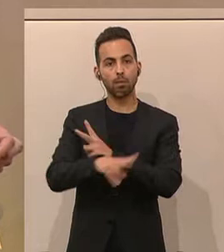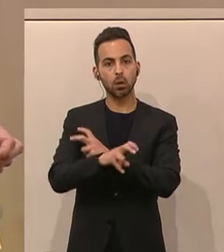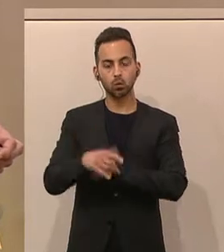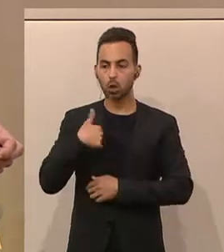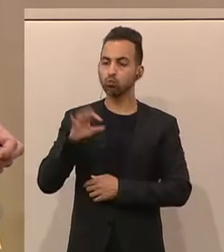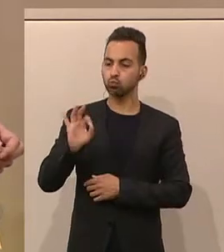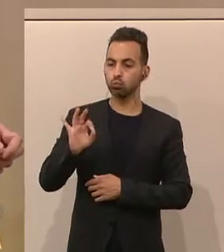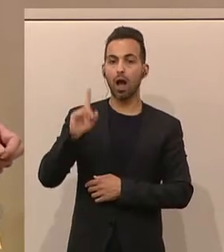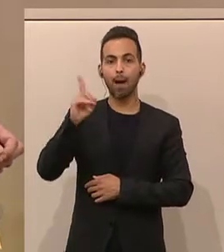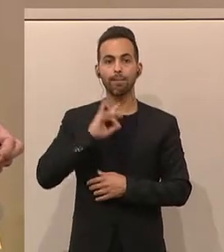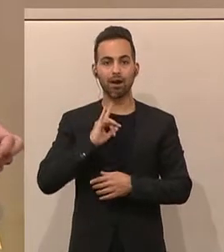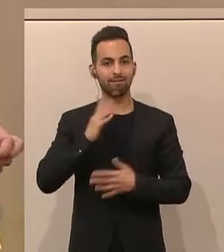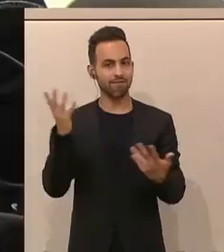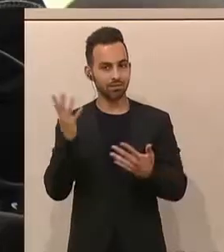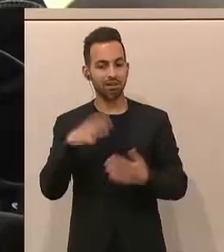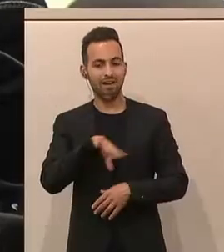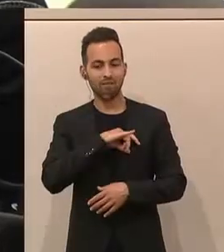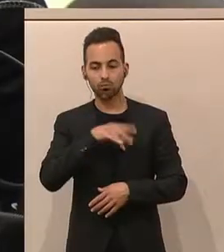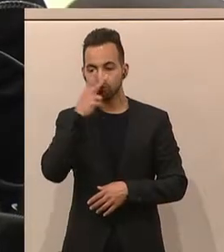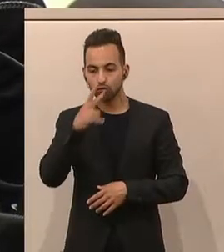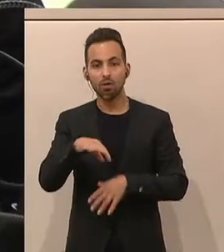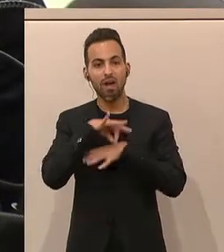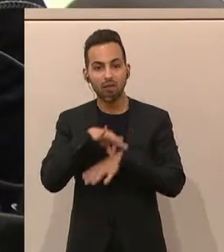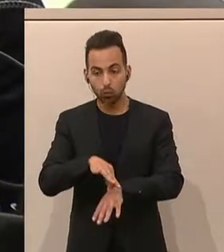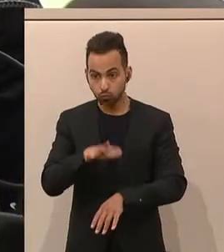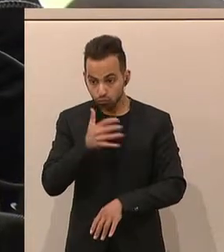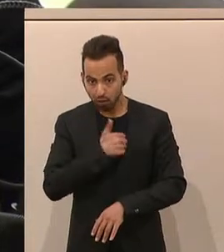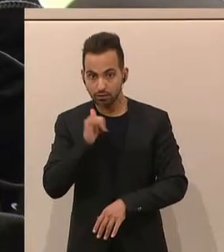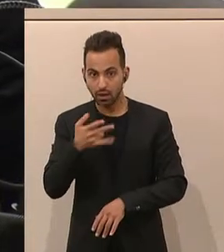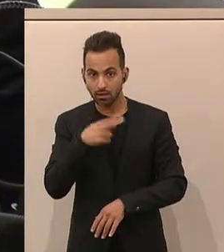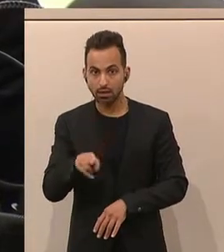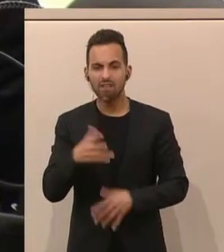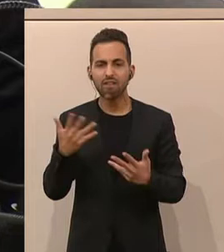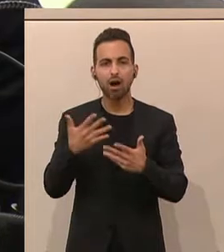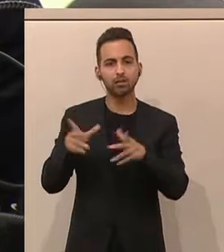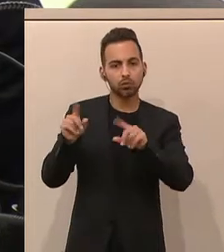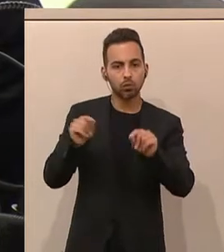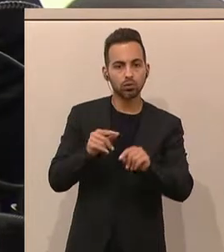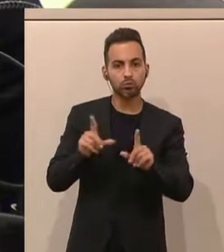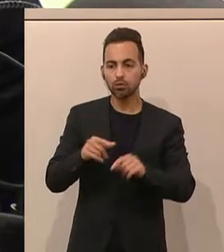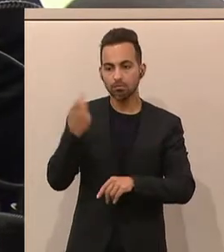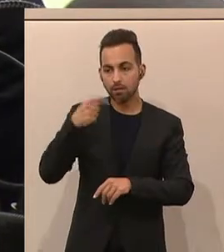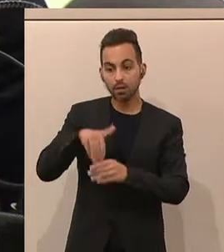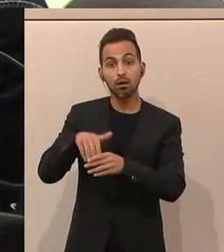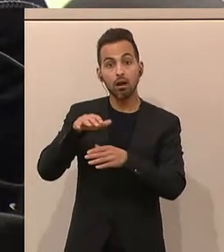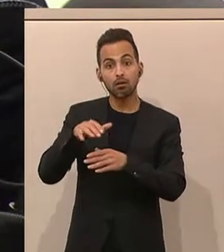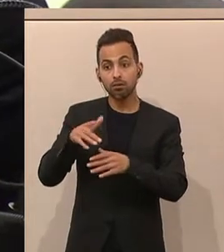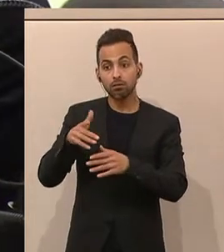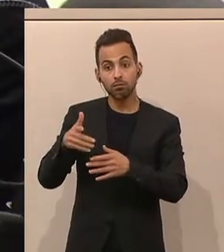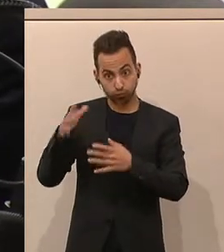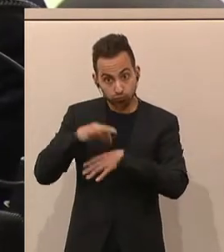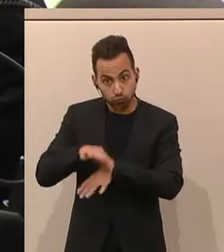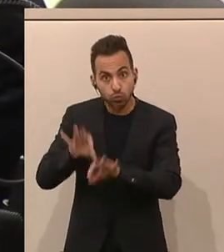Allerdings hänge der Erfolg von der Implementierung ab. Was heißt das? Also das Was ist gut und das Wie